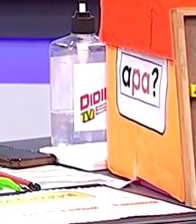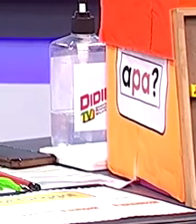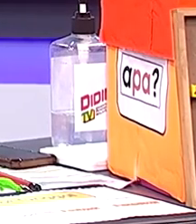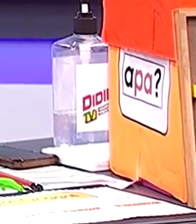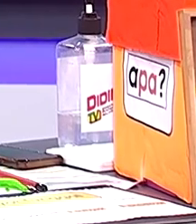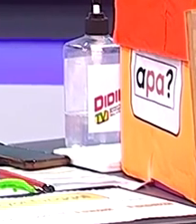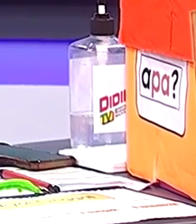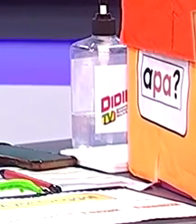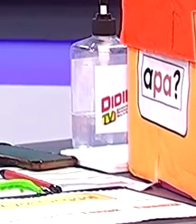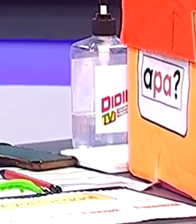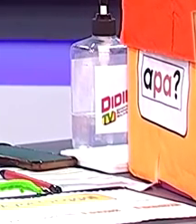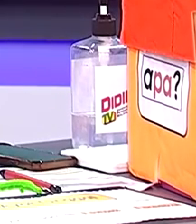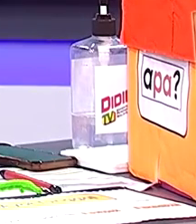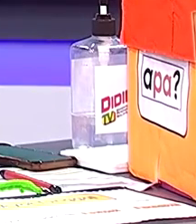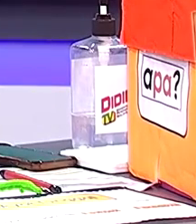Wow. Good.